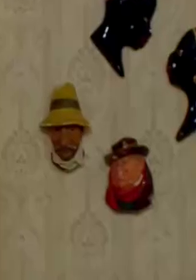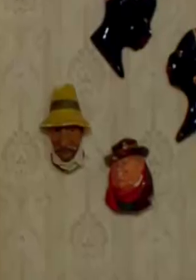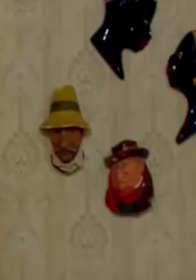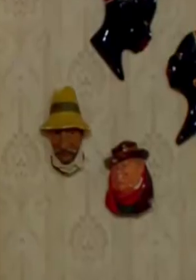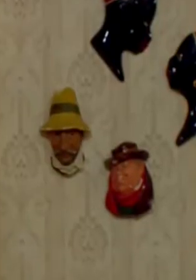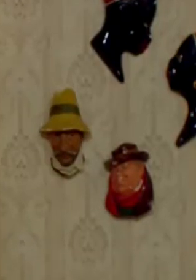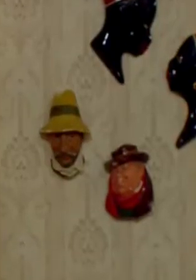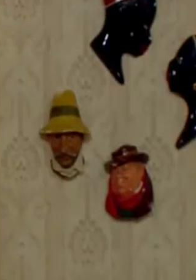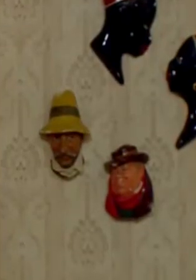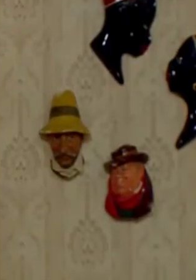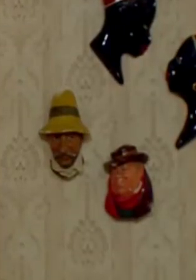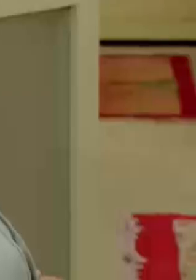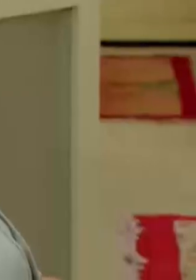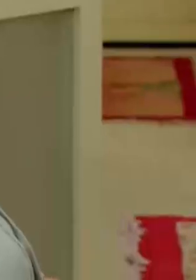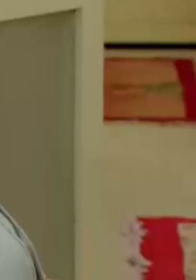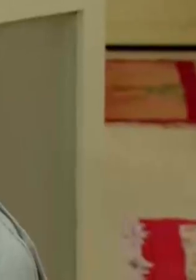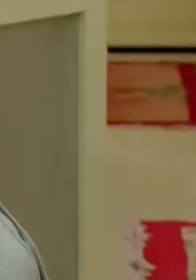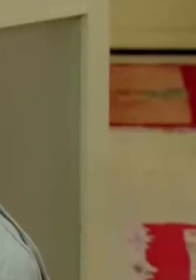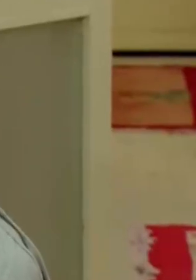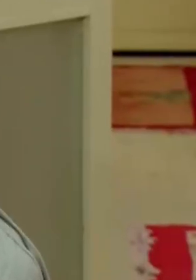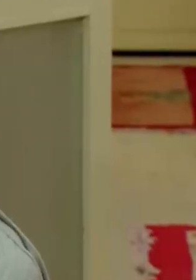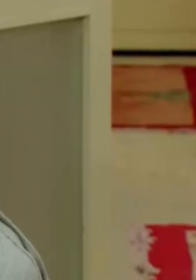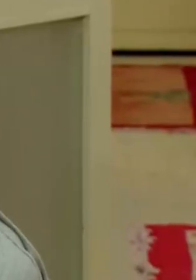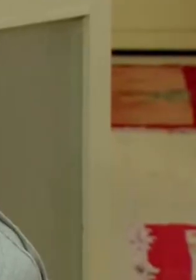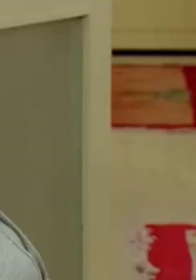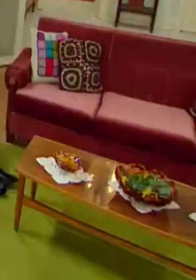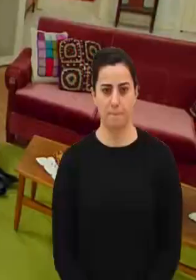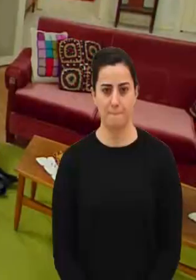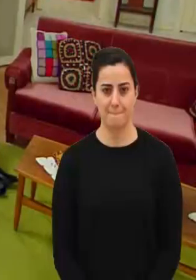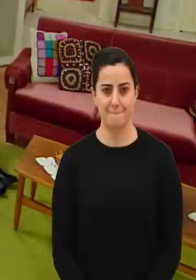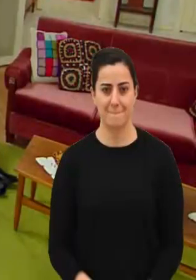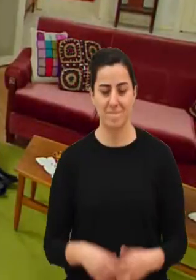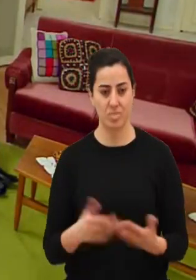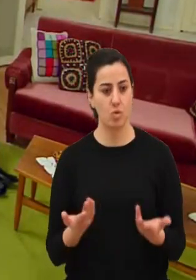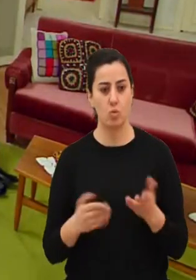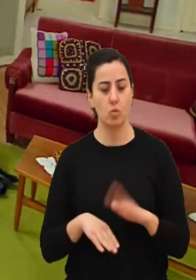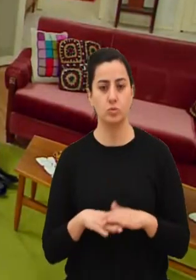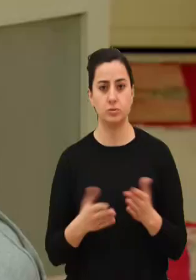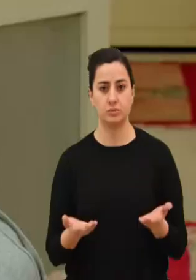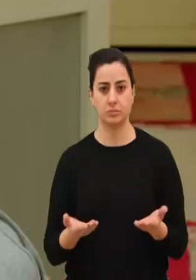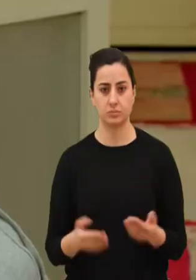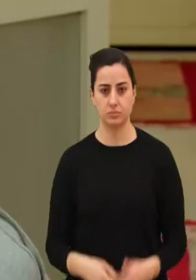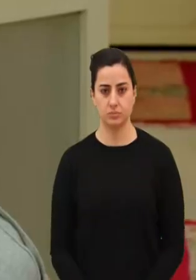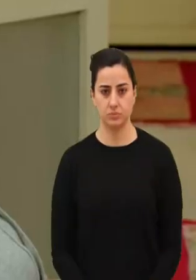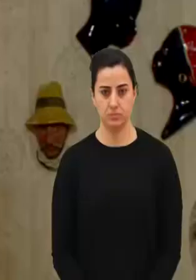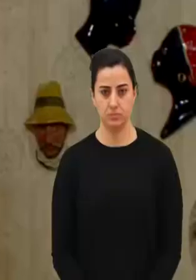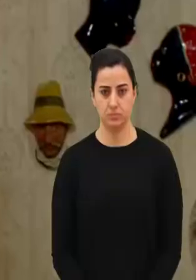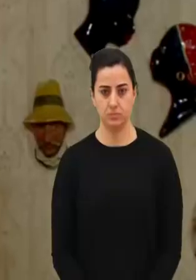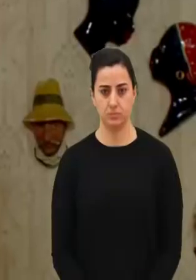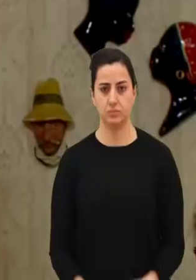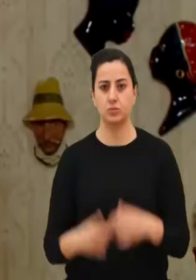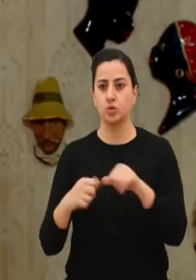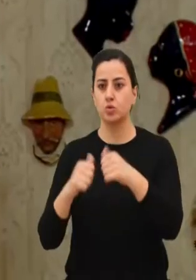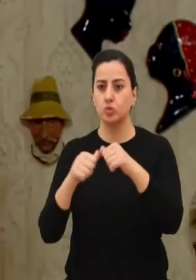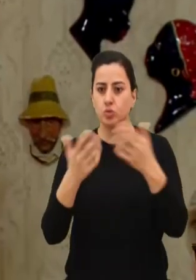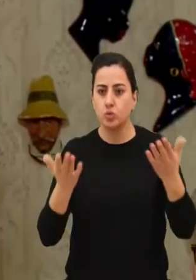Rukiye sobanın başında Fehmi'nin geceliğini ısıtıyor. Fehmi sıkıntılı. Vallahi ne olacak böyle Fehmi'ciğim? Dönürler